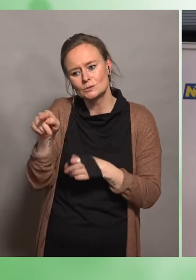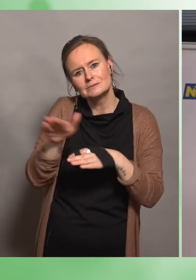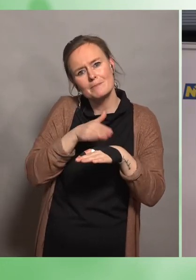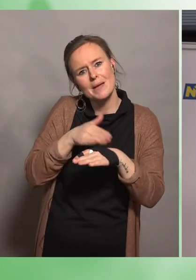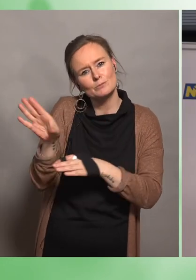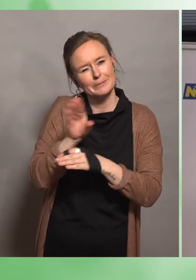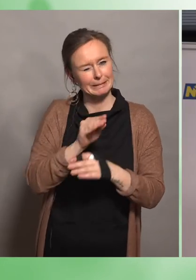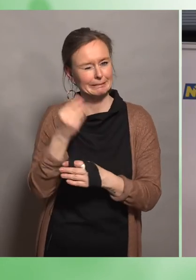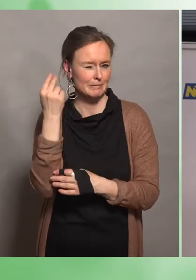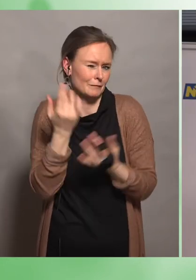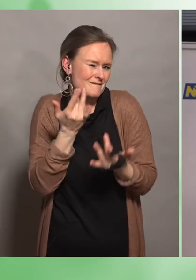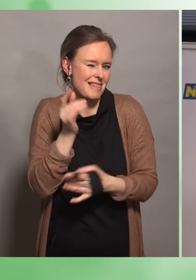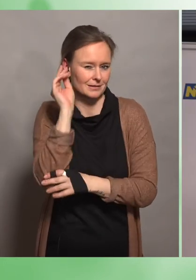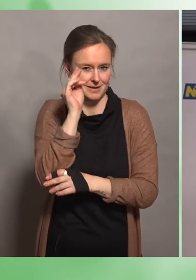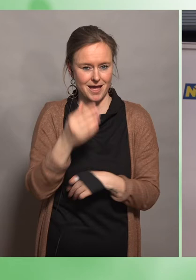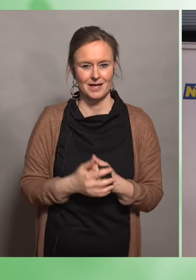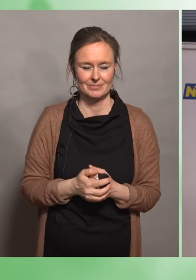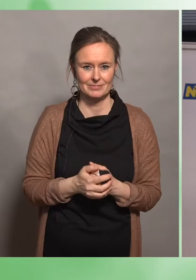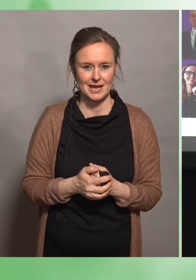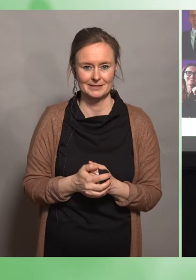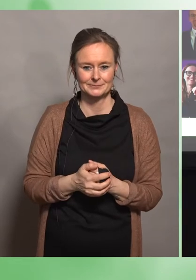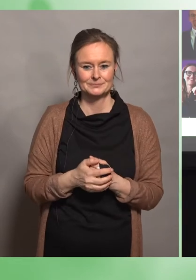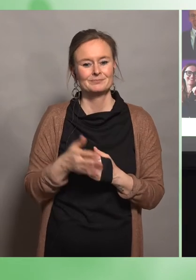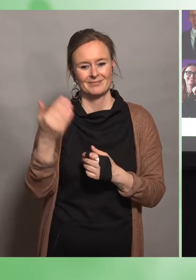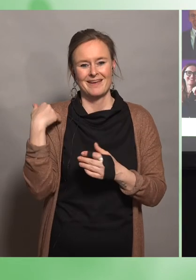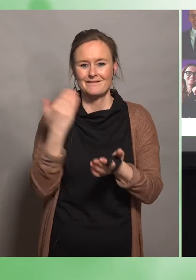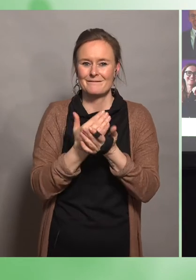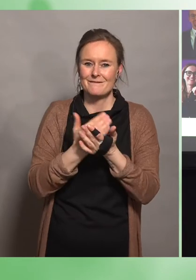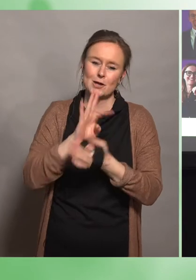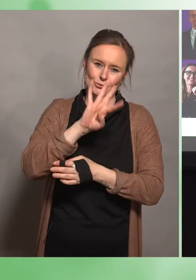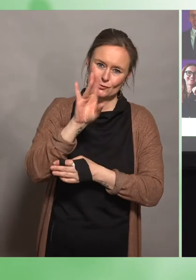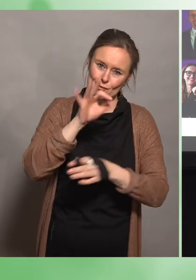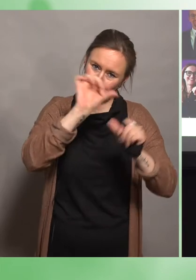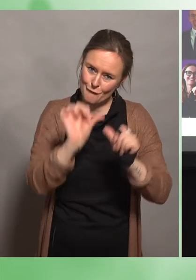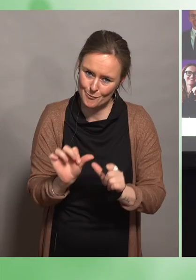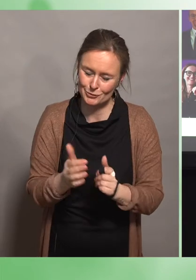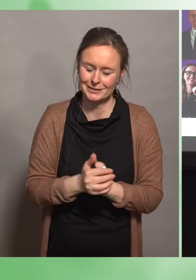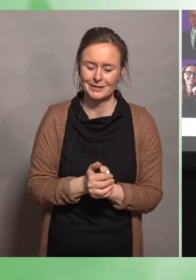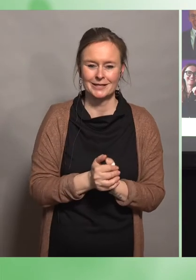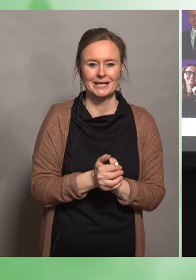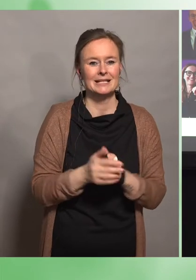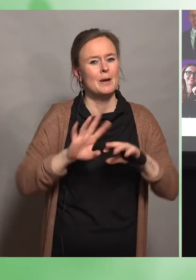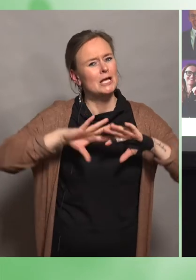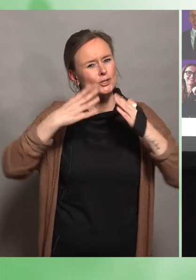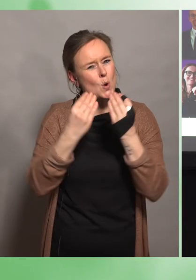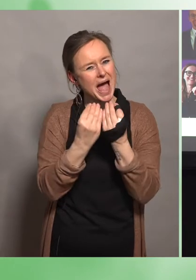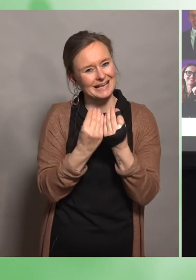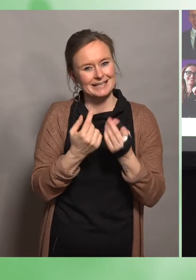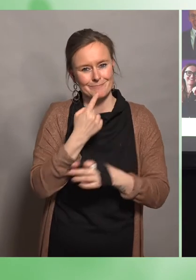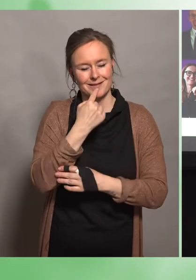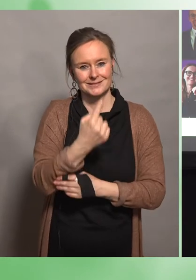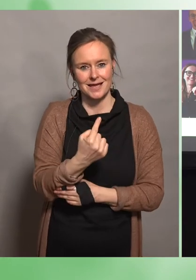lernen? Also die Frau Burgis hat es eh sehr wunderbar jetzt schon sozusagen formuliert, wenn ich das nochmal ganz allgemein irgendwie sagen